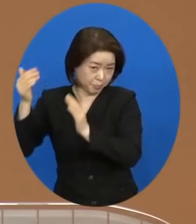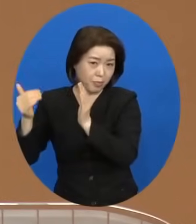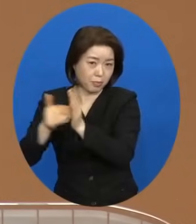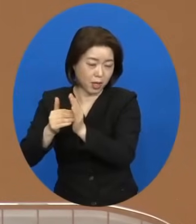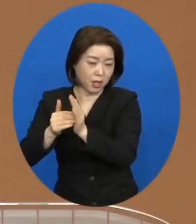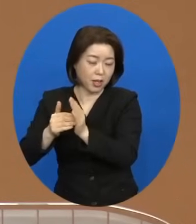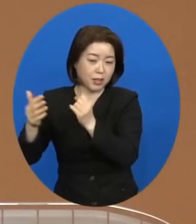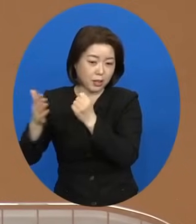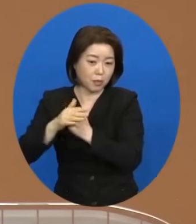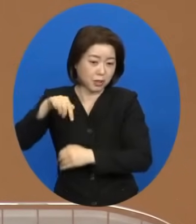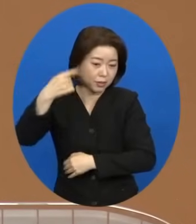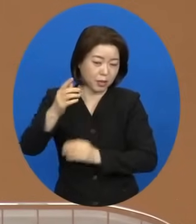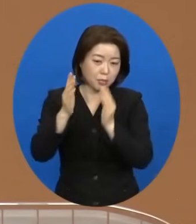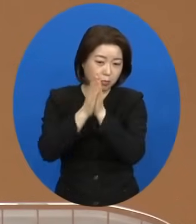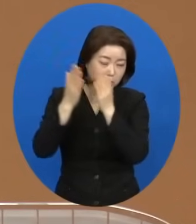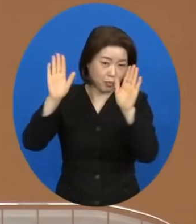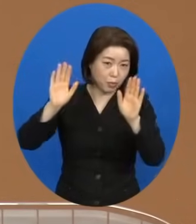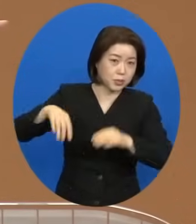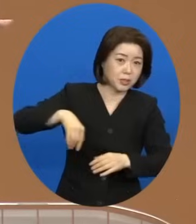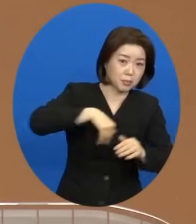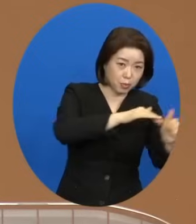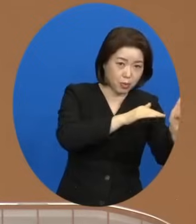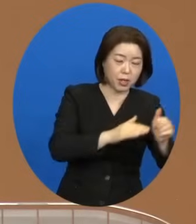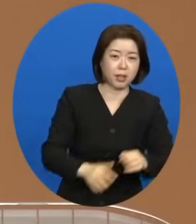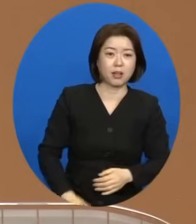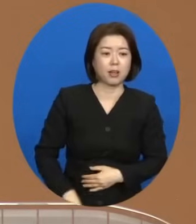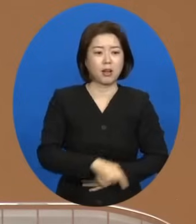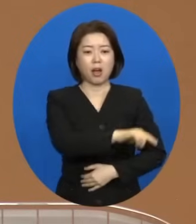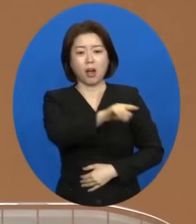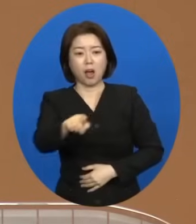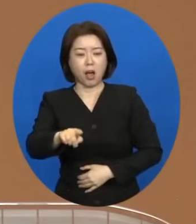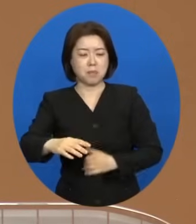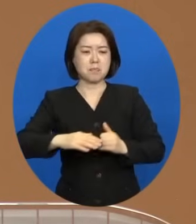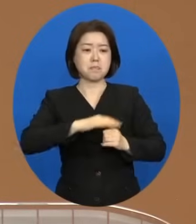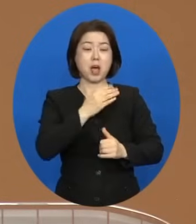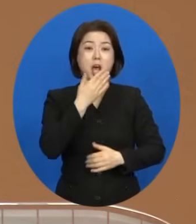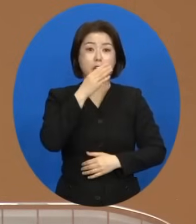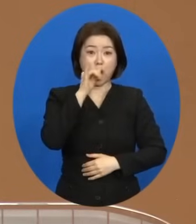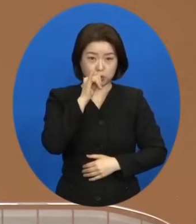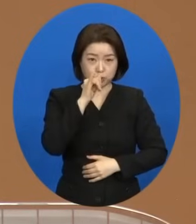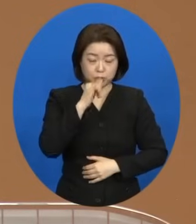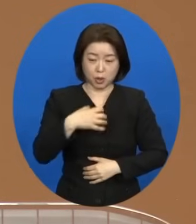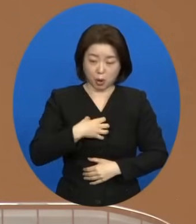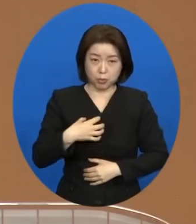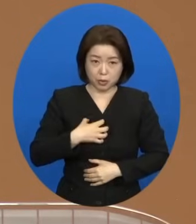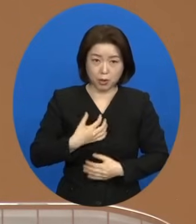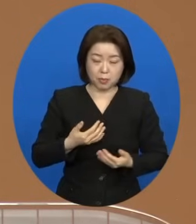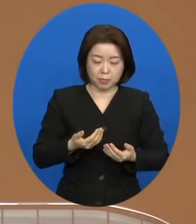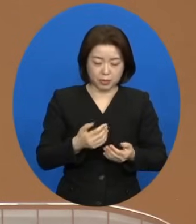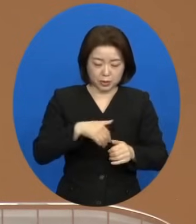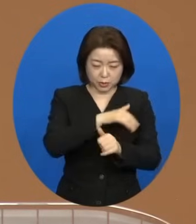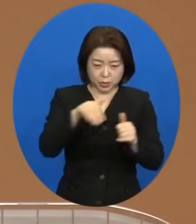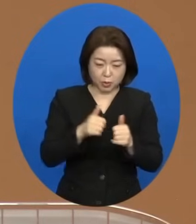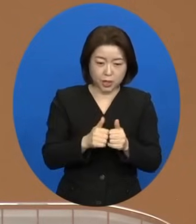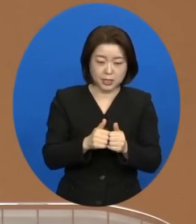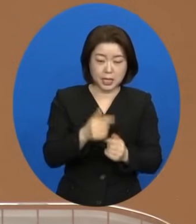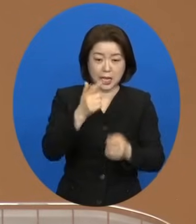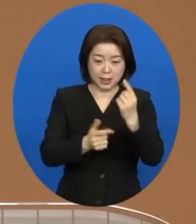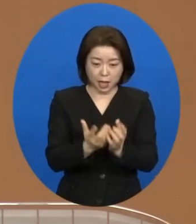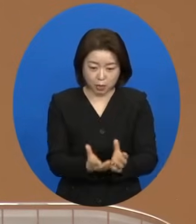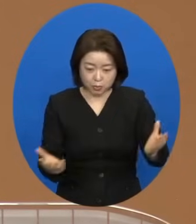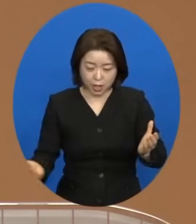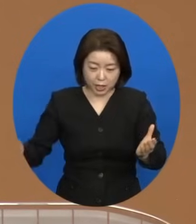보내셨지만 그 이제 죽임을 당할 수 있는 위협 속에서 갈대 상자에 띄어진 이후에 바로의 딸에 양자가